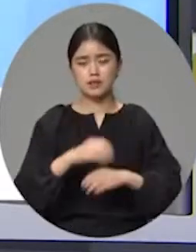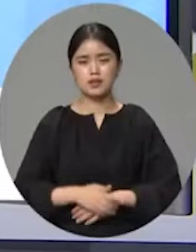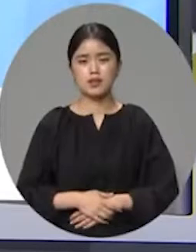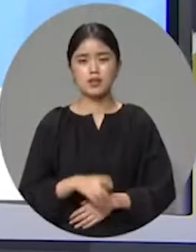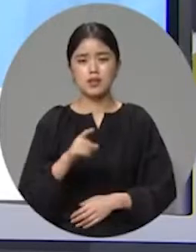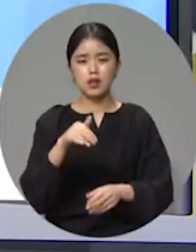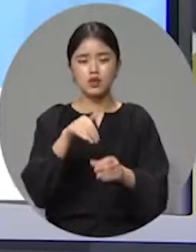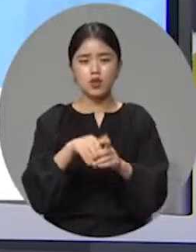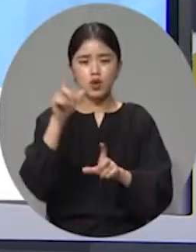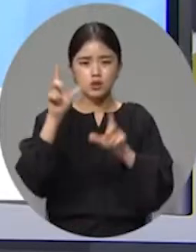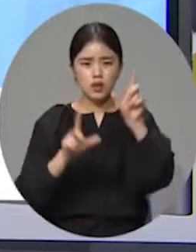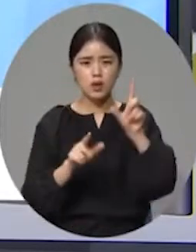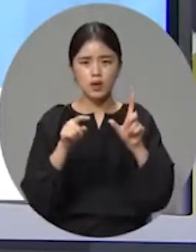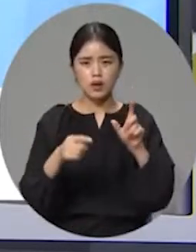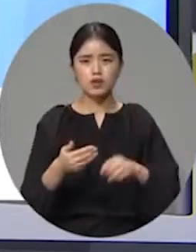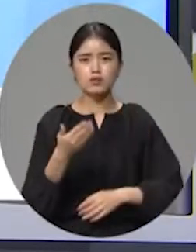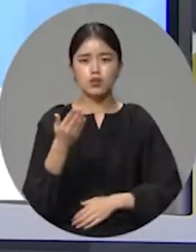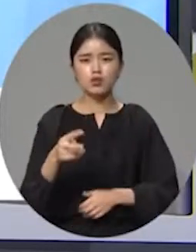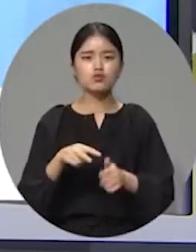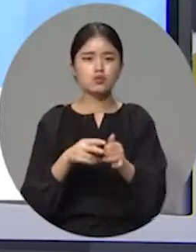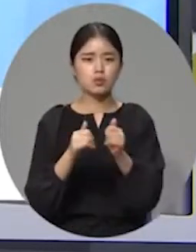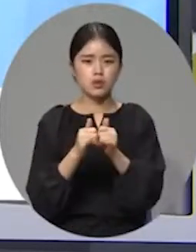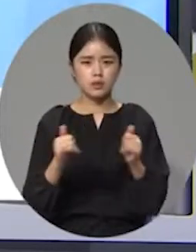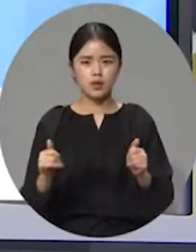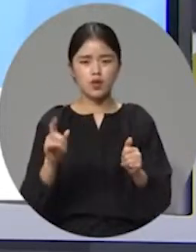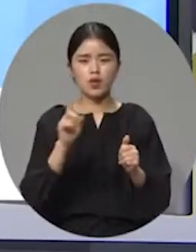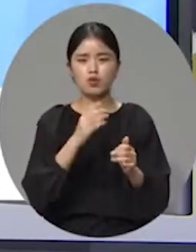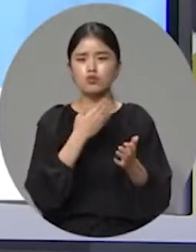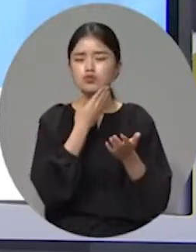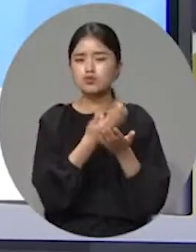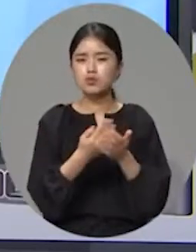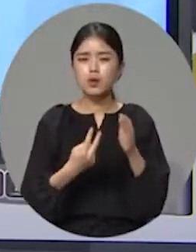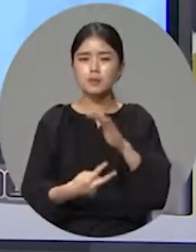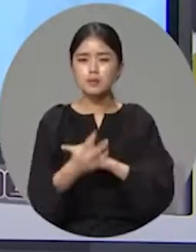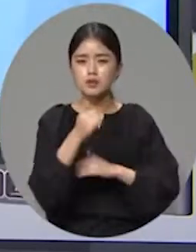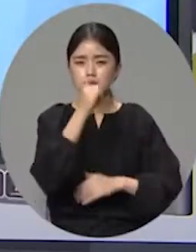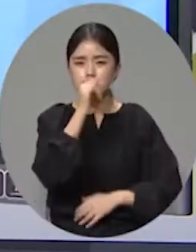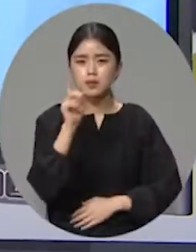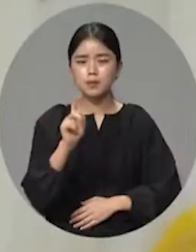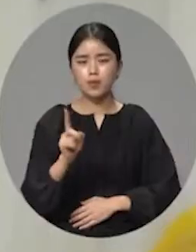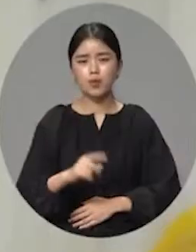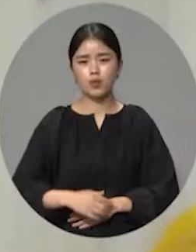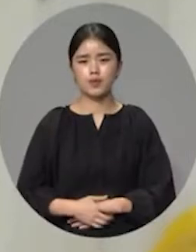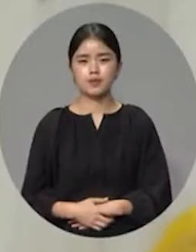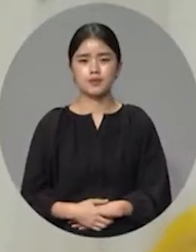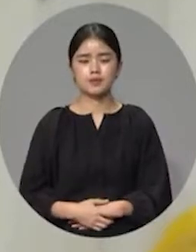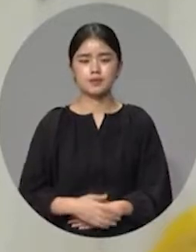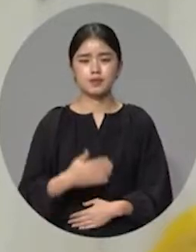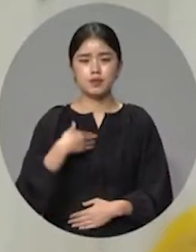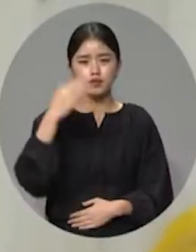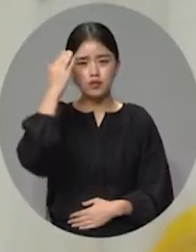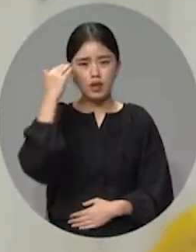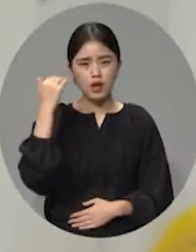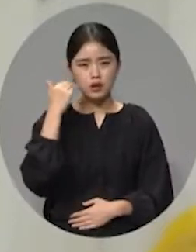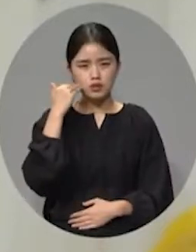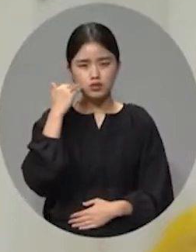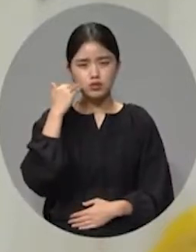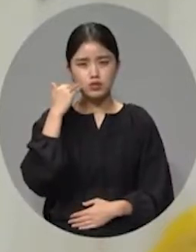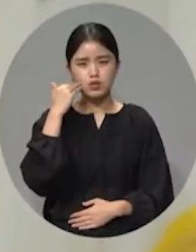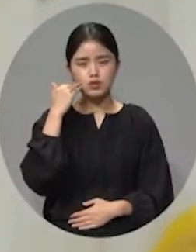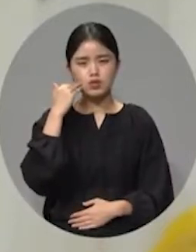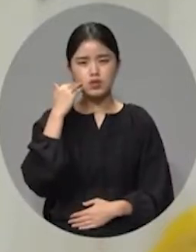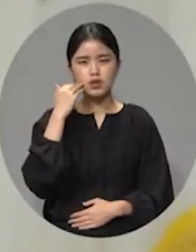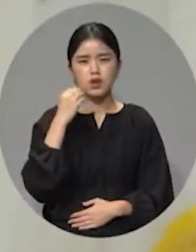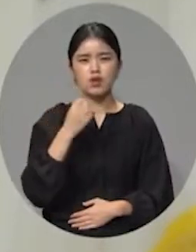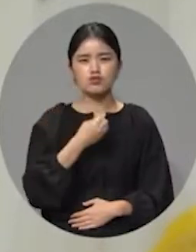선거 지형에서 우리 심 후보님께서는 어떤 핵심 비전을 제시하고 계시는지요? 우리나라가 명실상부한